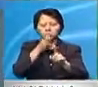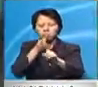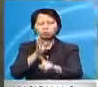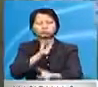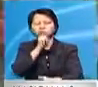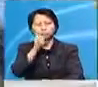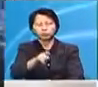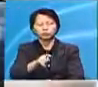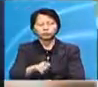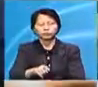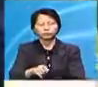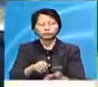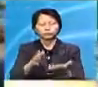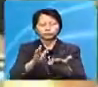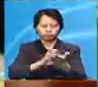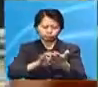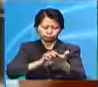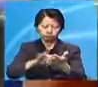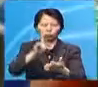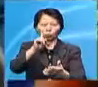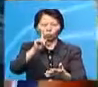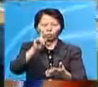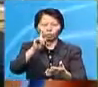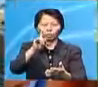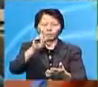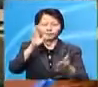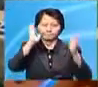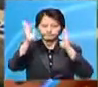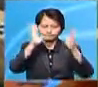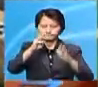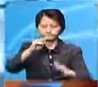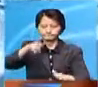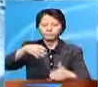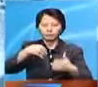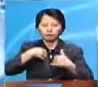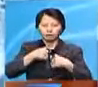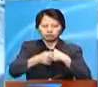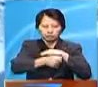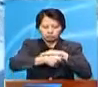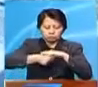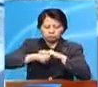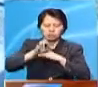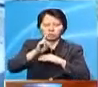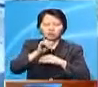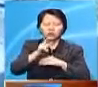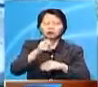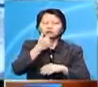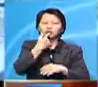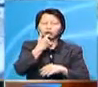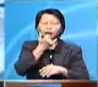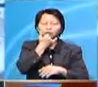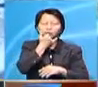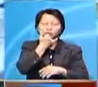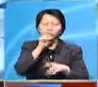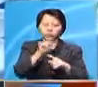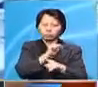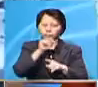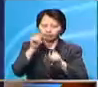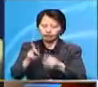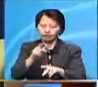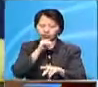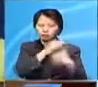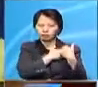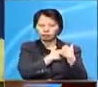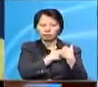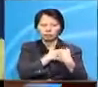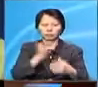semata-mata aplikasi One Malaysia map turut dilengkapi sistem perlindungan data bagi mengelak ia disalahguna pihak tidak bertanggungjawab